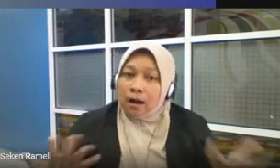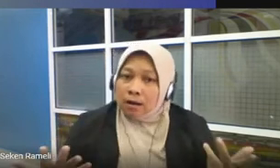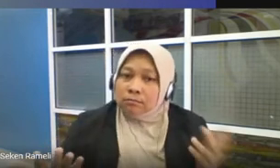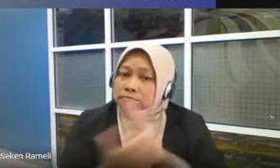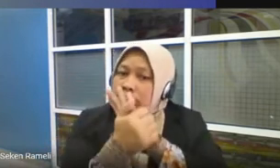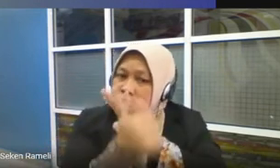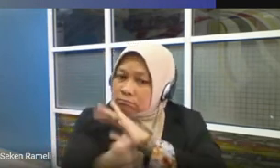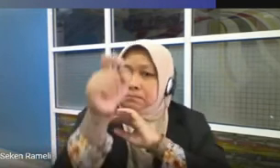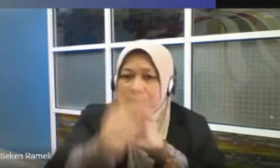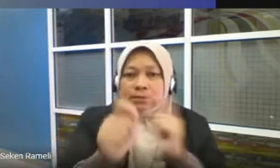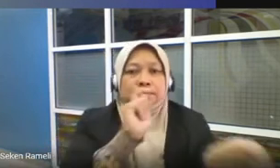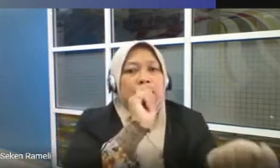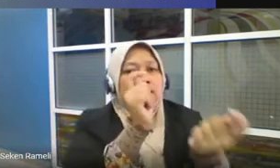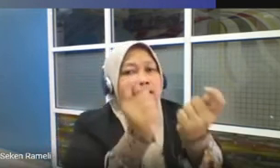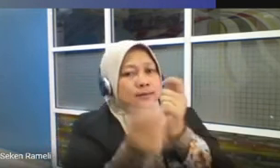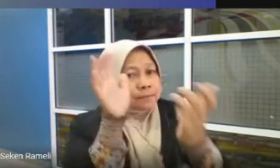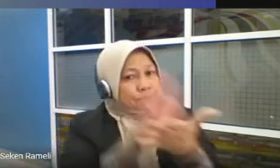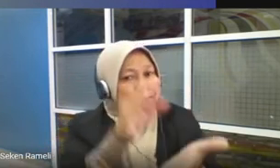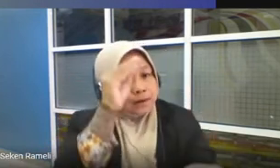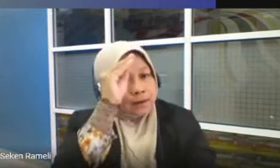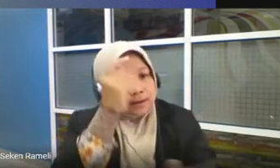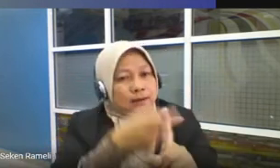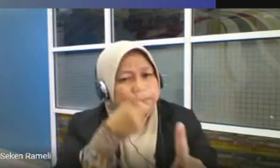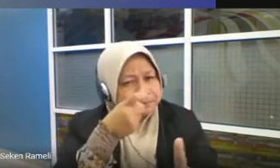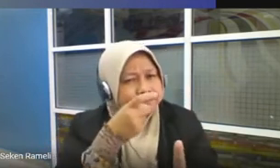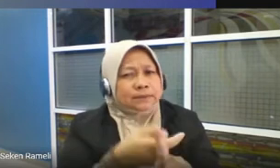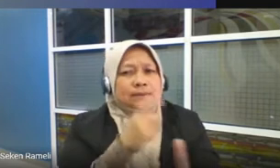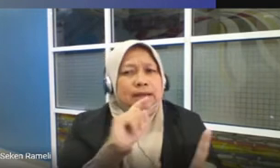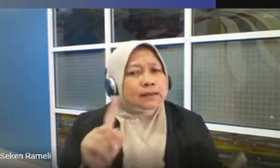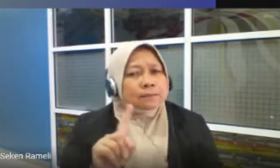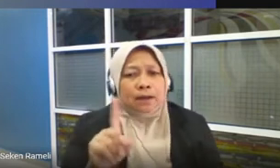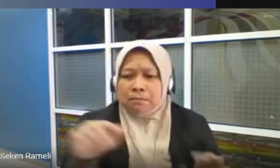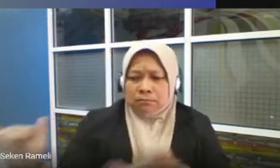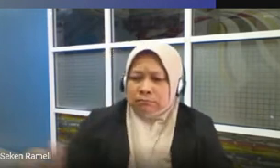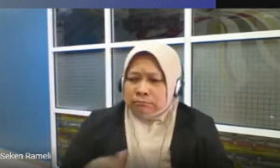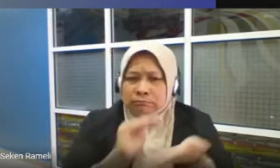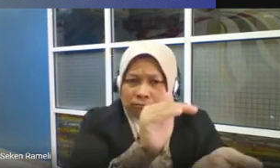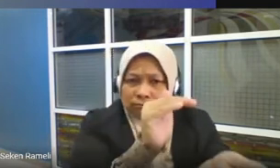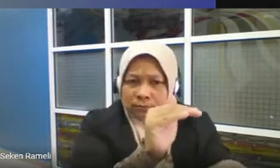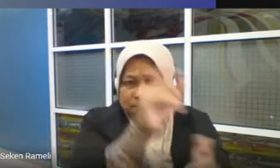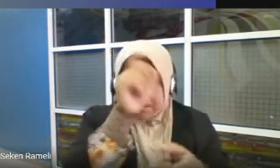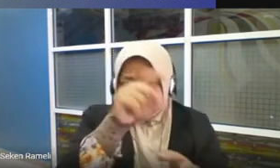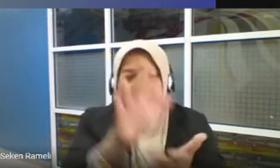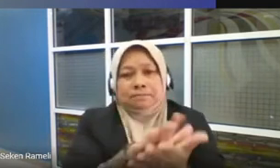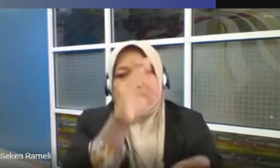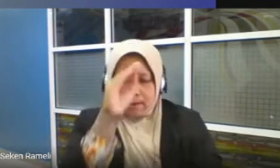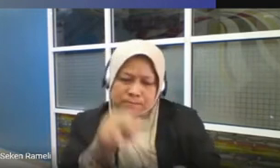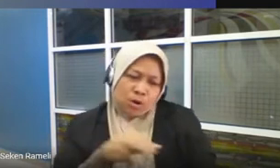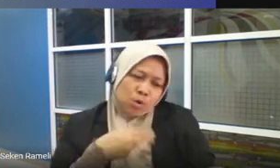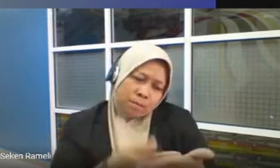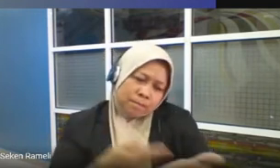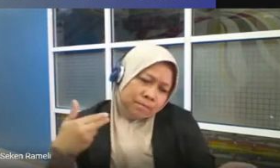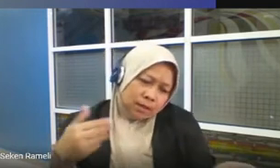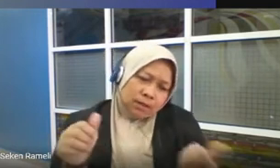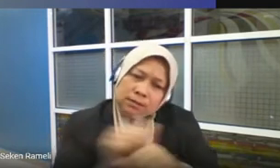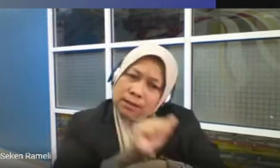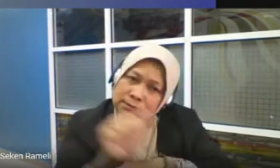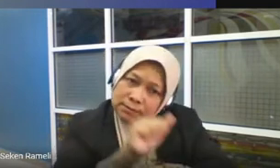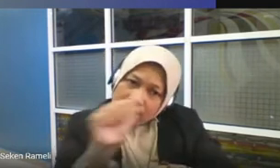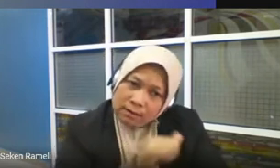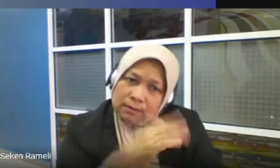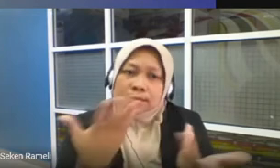itu perlu dipelajari, ilmu perlu dipelajari, apa yang nak disampaikan itu perlu dipelajari, diasah,